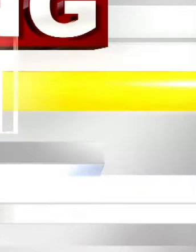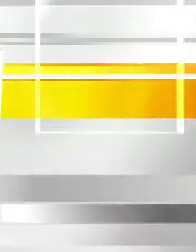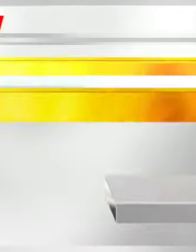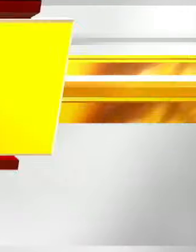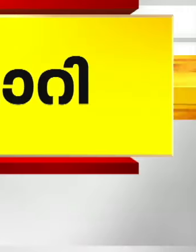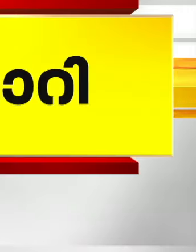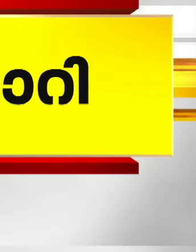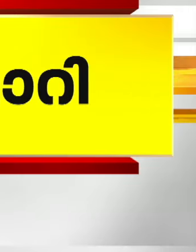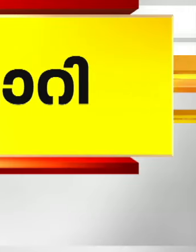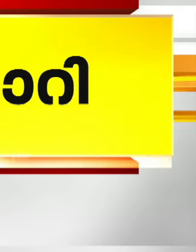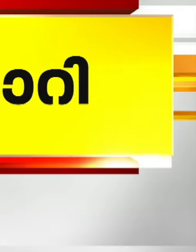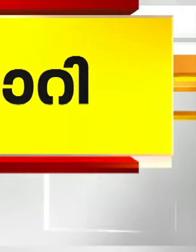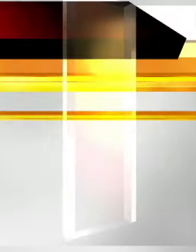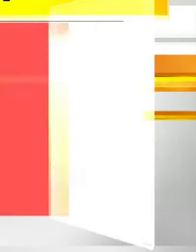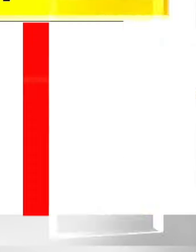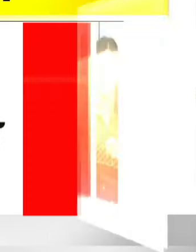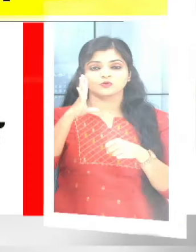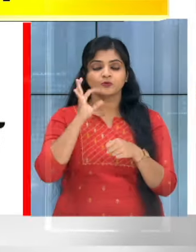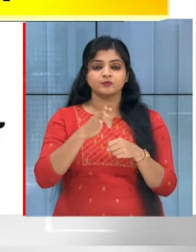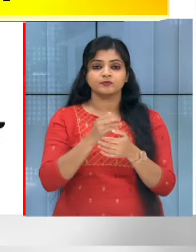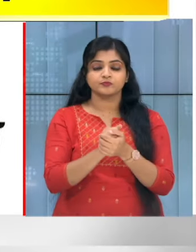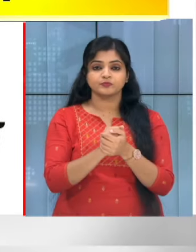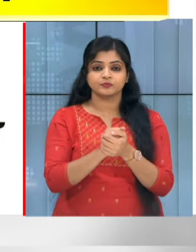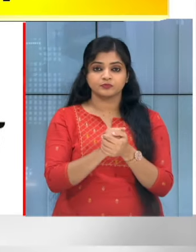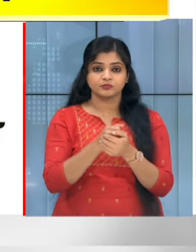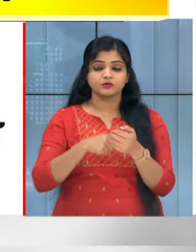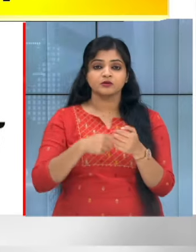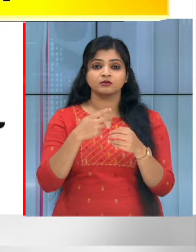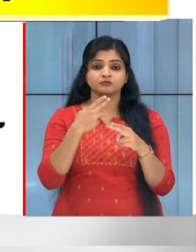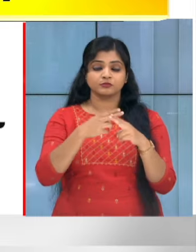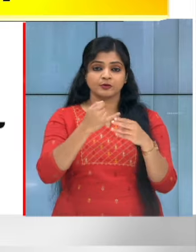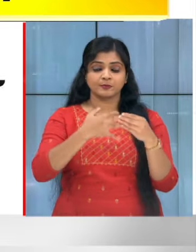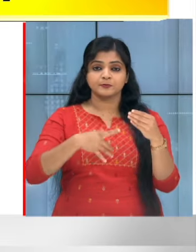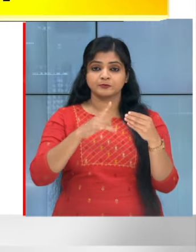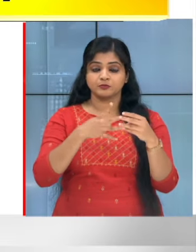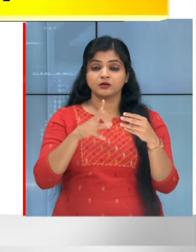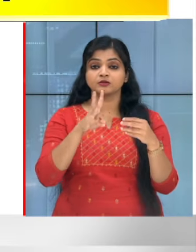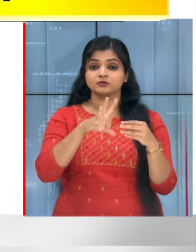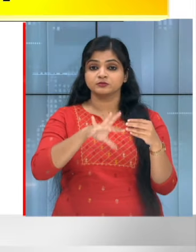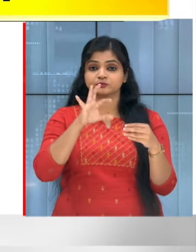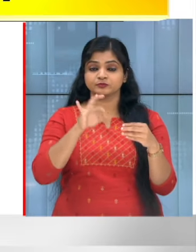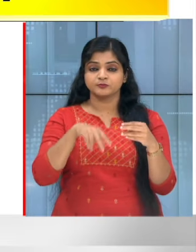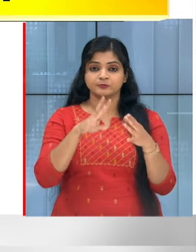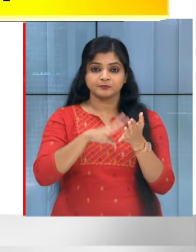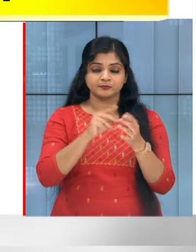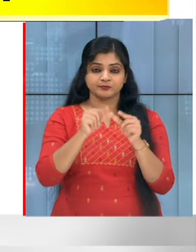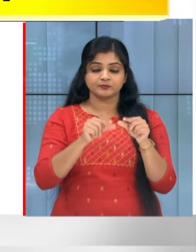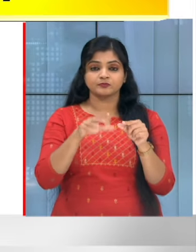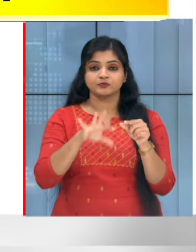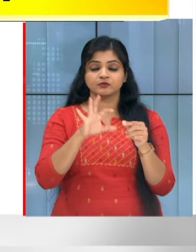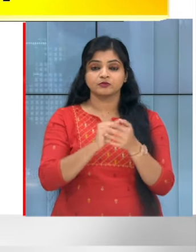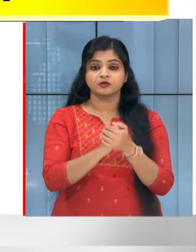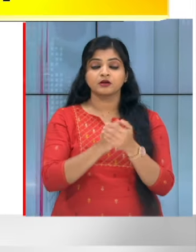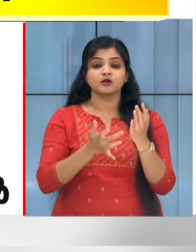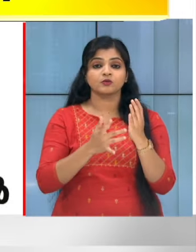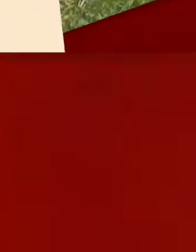നീക്കത്തിലേക്ക് കടന്നത്. ഇതുമായി ബന്ധപ്പെട്ട് 18 പേരാണ് നേരത്തെ സർക്കാരിന്റെ പട്ടികയിൽ ഉണ്ടായിരുന്നത്. ഇതിൽ നിന്ന് 3 അംഗങ്ങളെ തെരഞ്ഞെടുത്തു. ഇതിൽ സാങ്കേതിക വിദ്യാഭ്യാസ